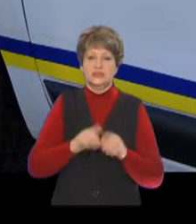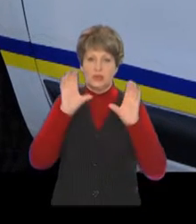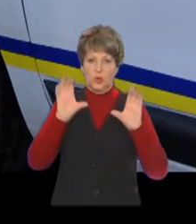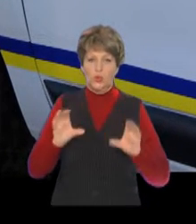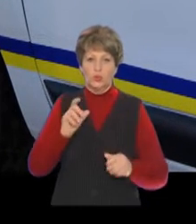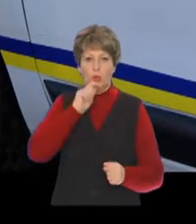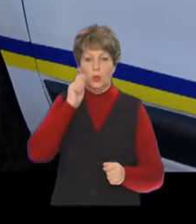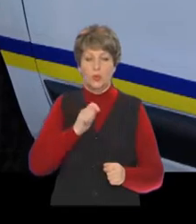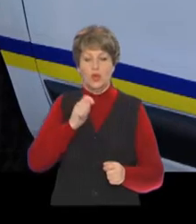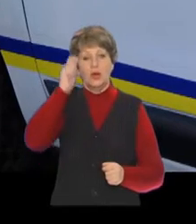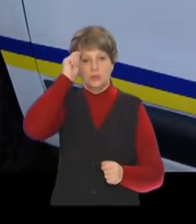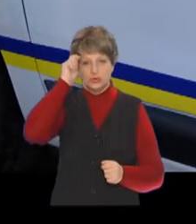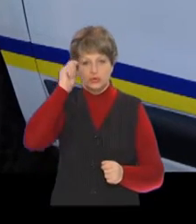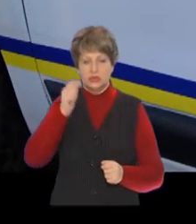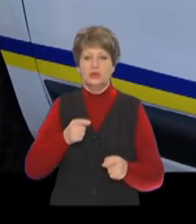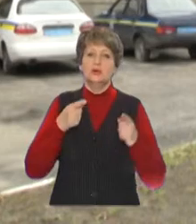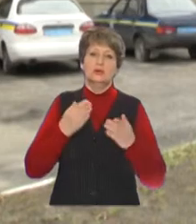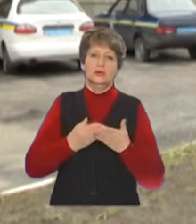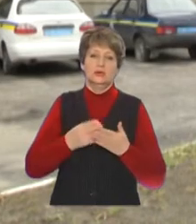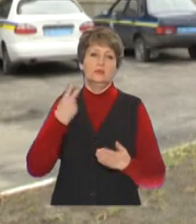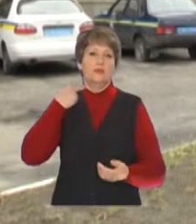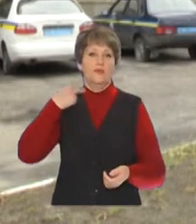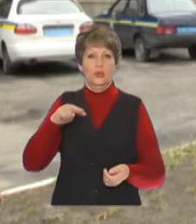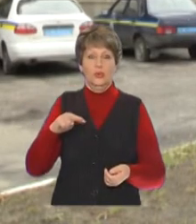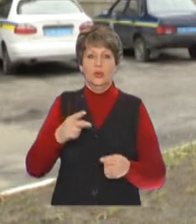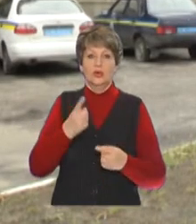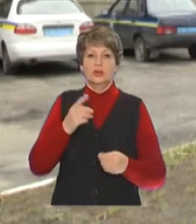кодексу України». Зловмиснику загрожує покарання у вигляді